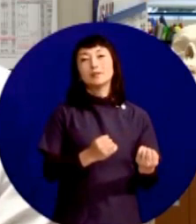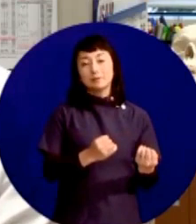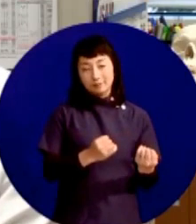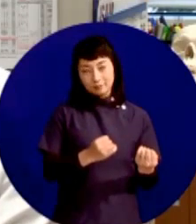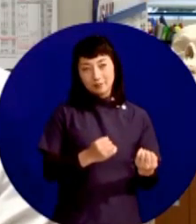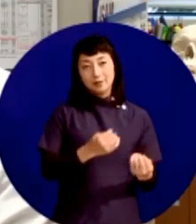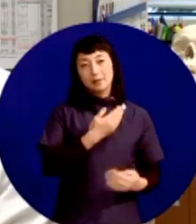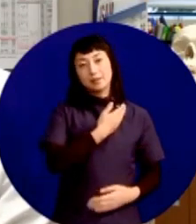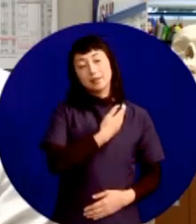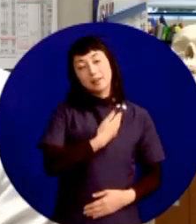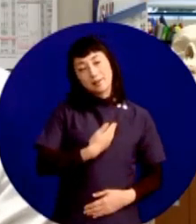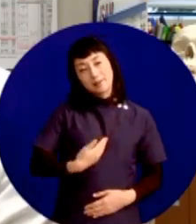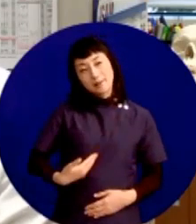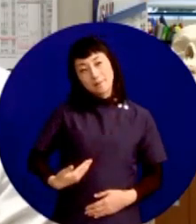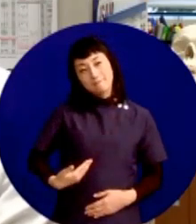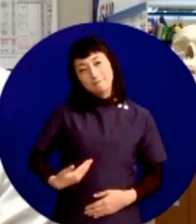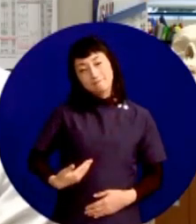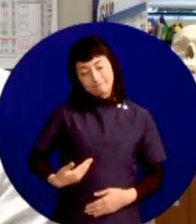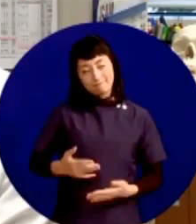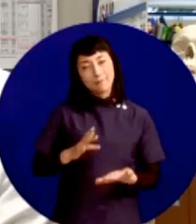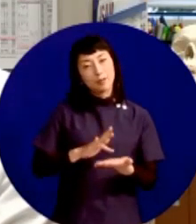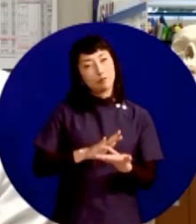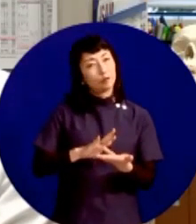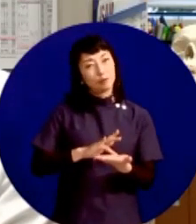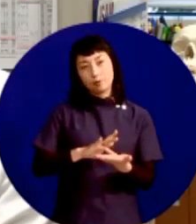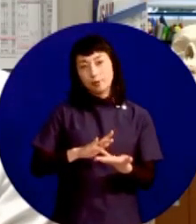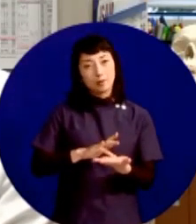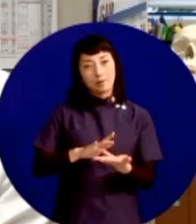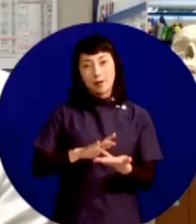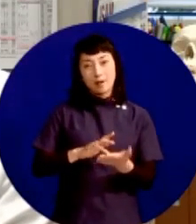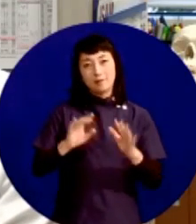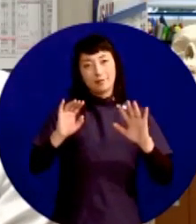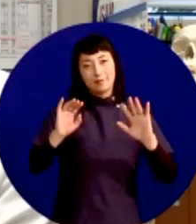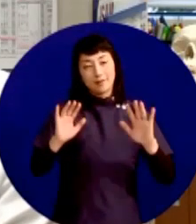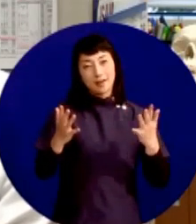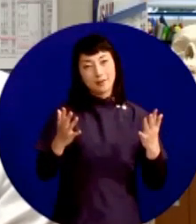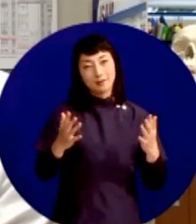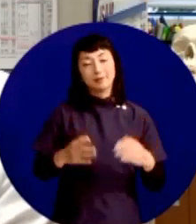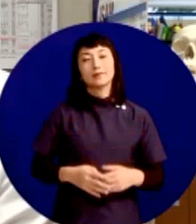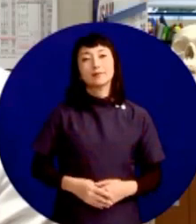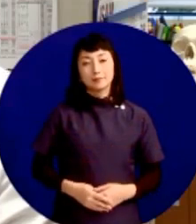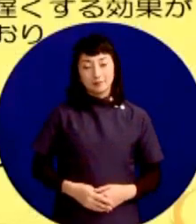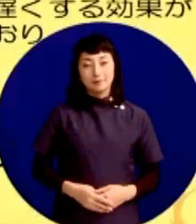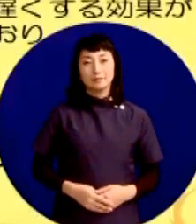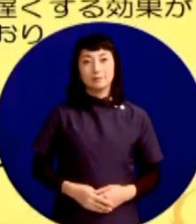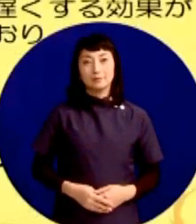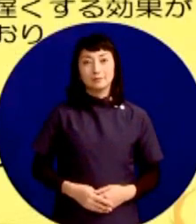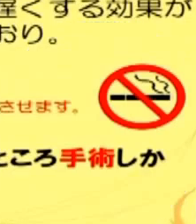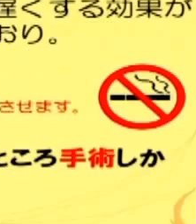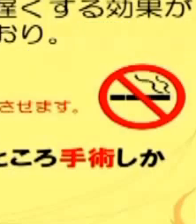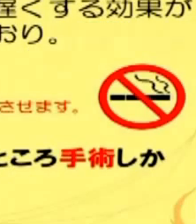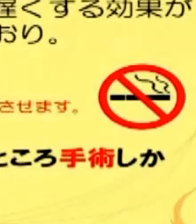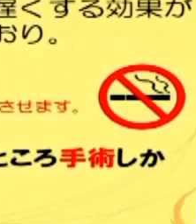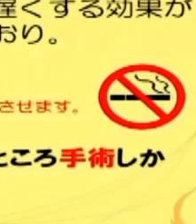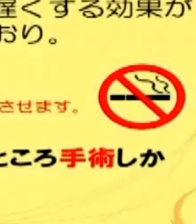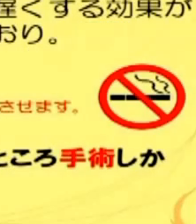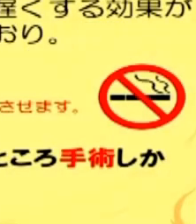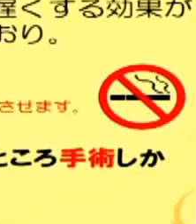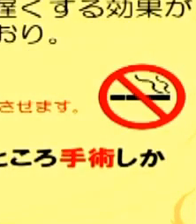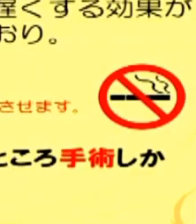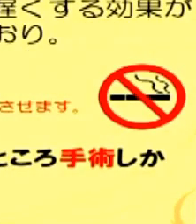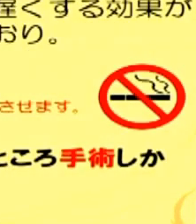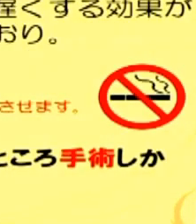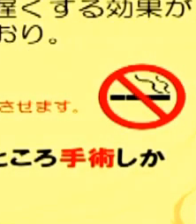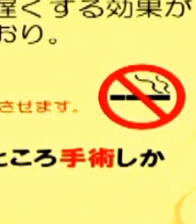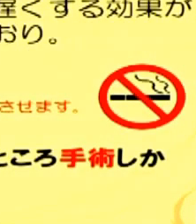残念ながら薬で治す方法は今のところありません放っておくと1年